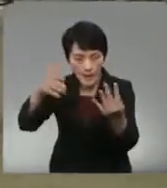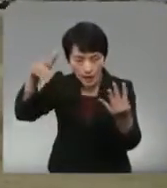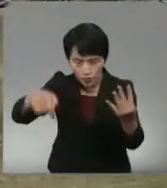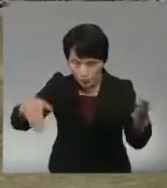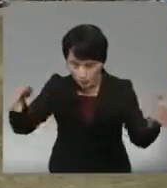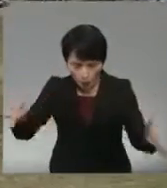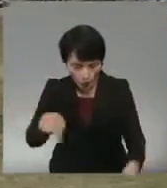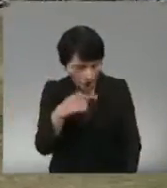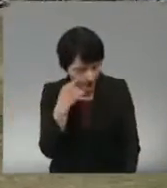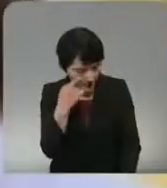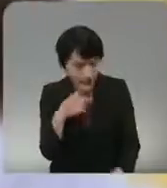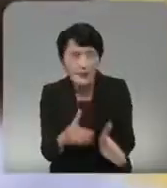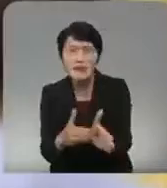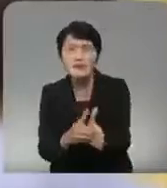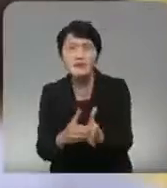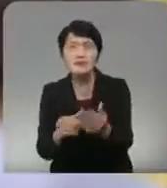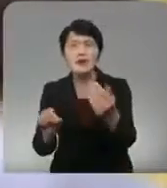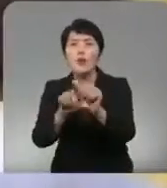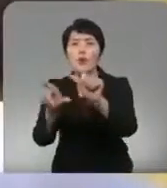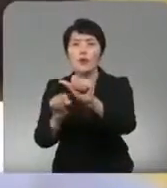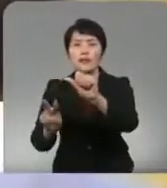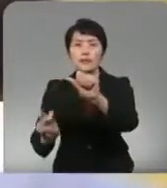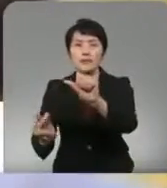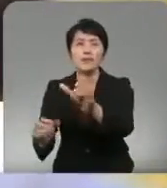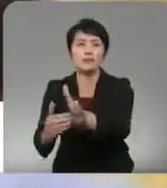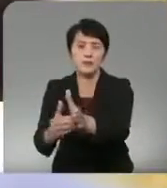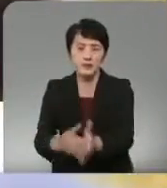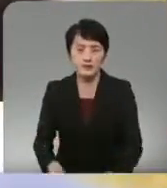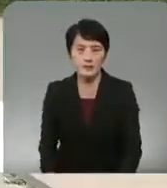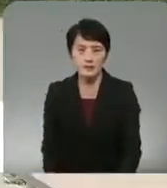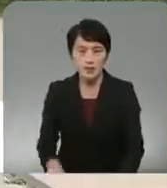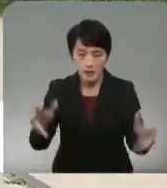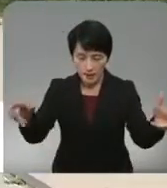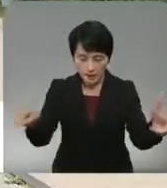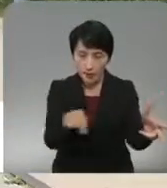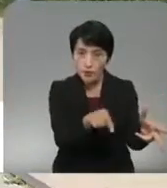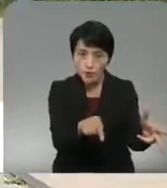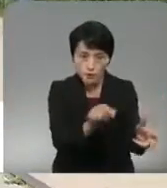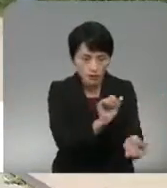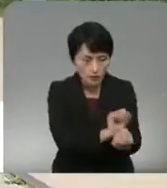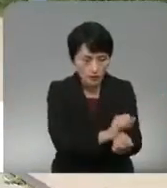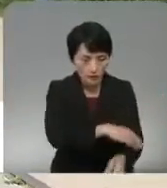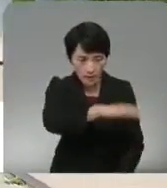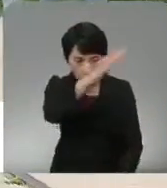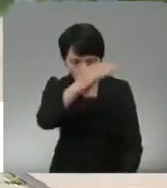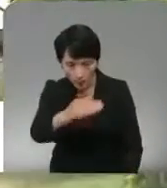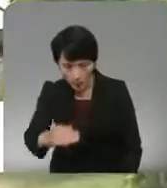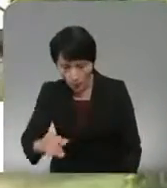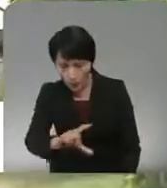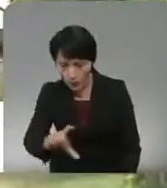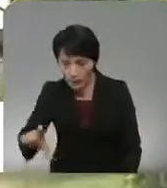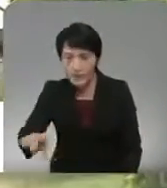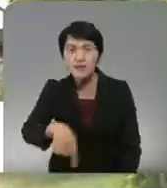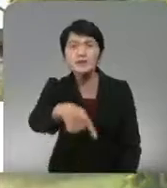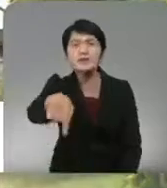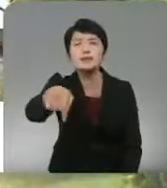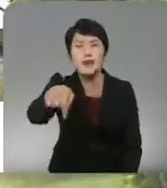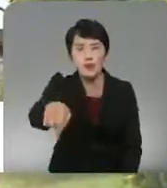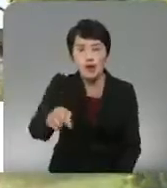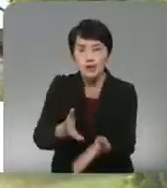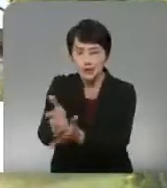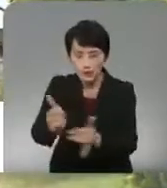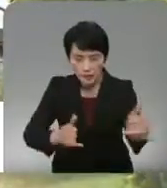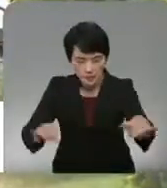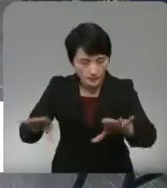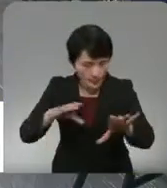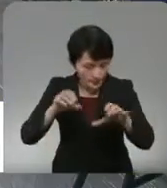de réponse du milieu médical. Elles estiment que la gestion sera faisable si le nombre journalier de nouveaux cas confirmés reste